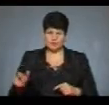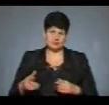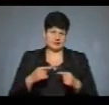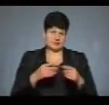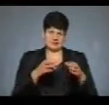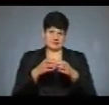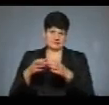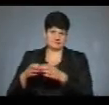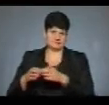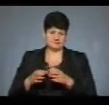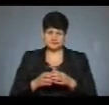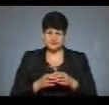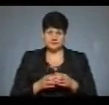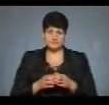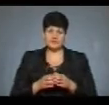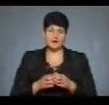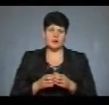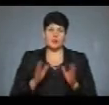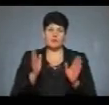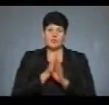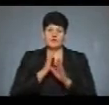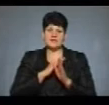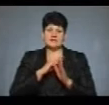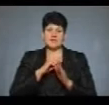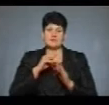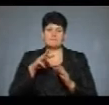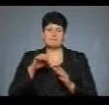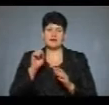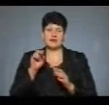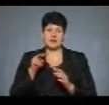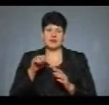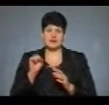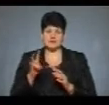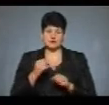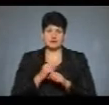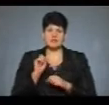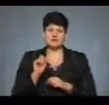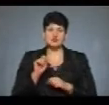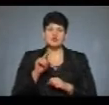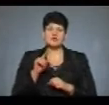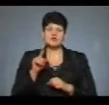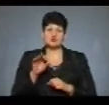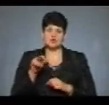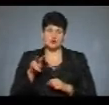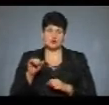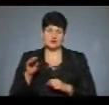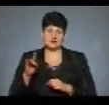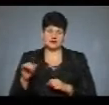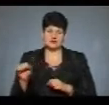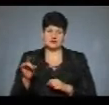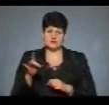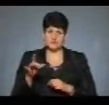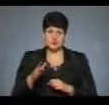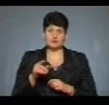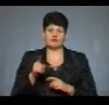інсталяції. Повітряний млин майстри виготовили в Золотниках на Теребовлянщині. Його висота – 3 метри, ширина – 1,5. У